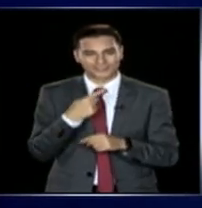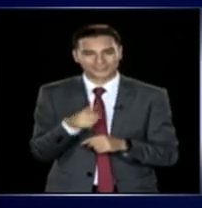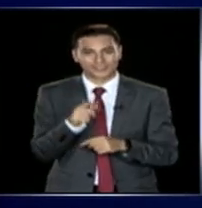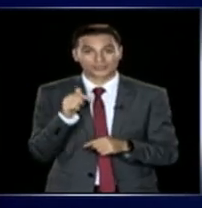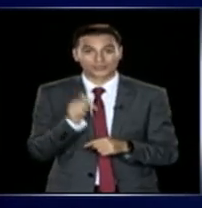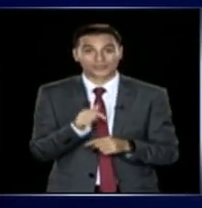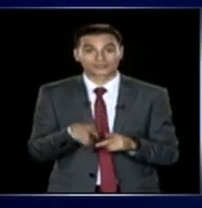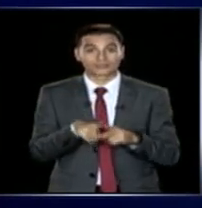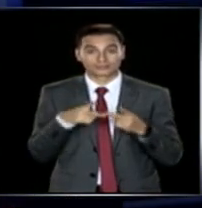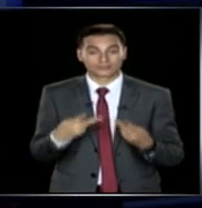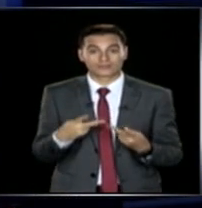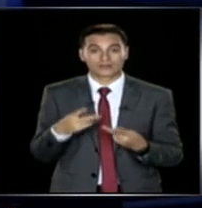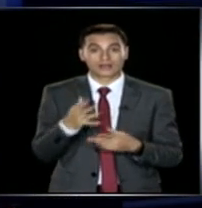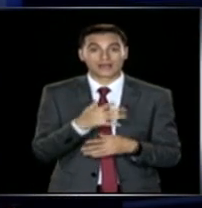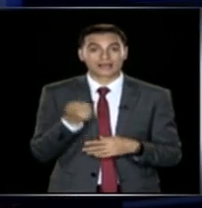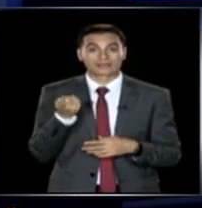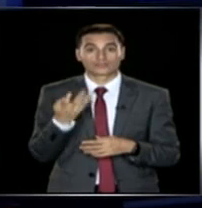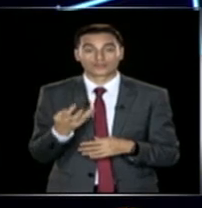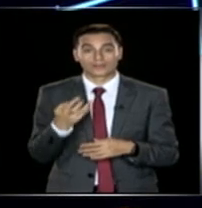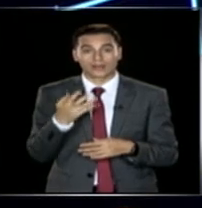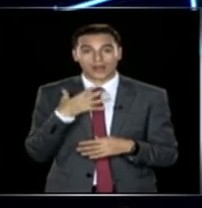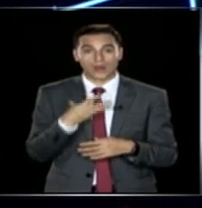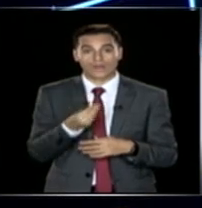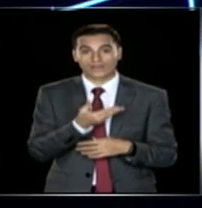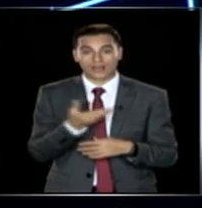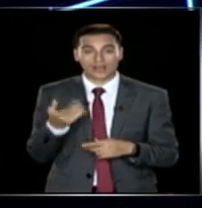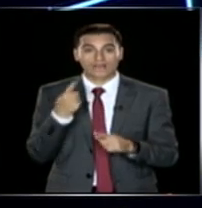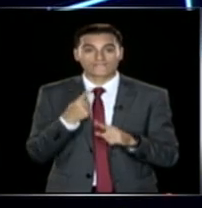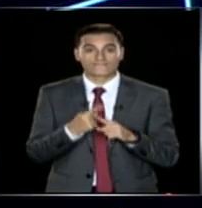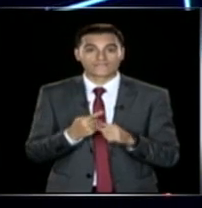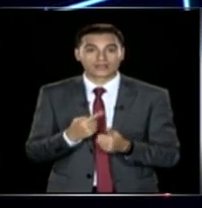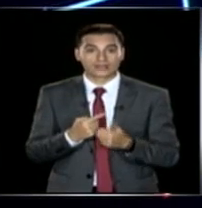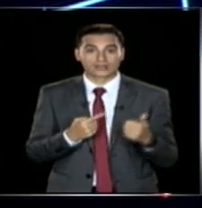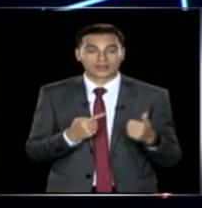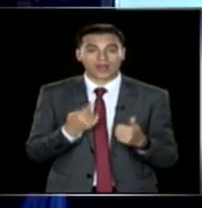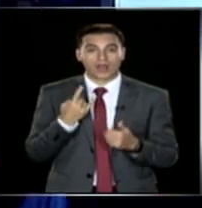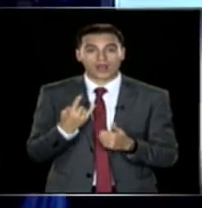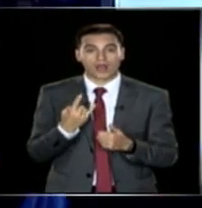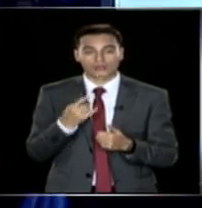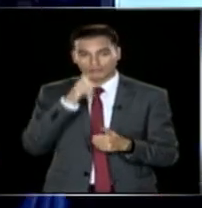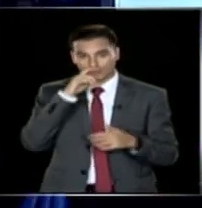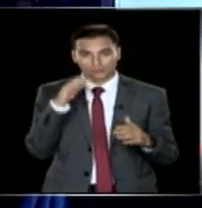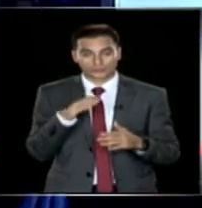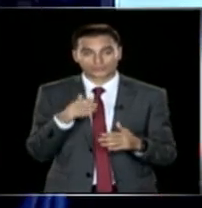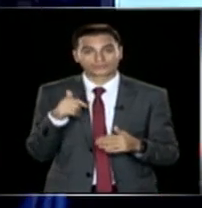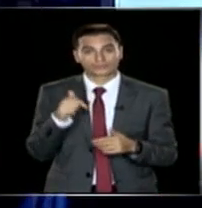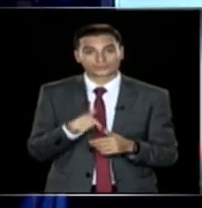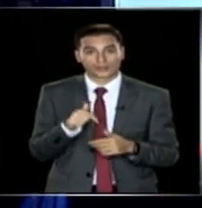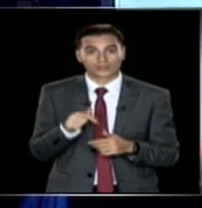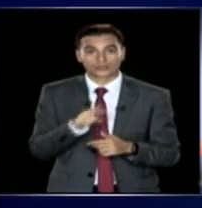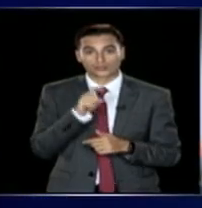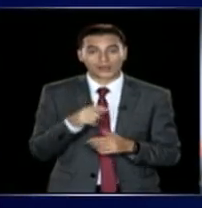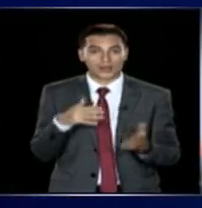النتيجه اتغيرت، 45 الاوفياء، الصقور 10. السكور عندكم سؤال في